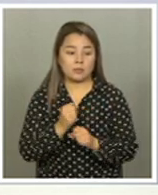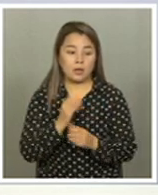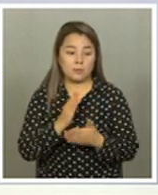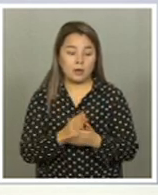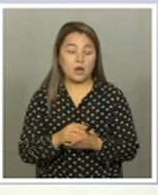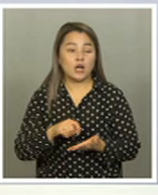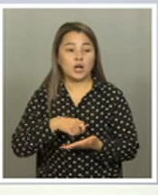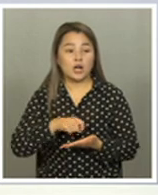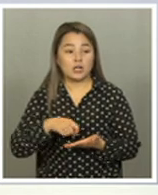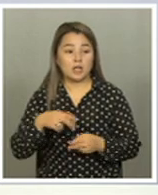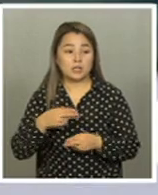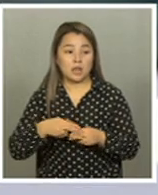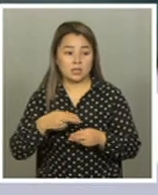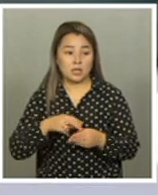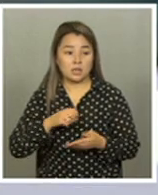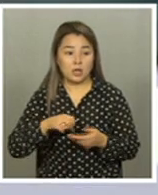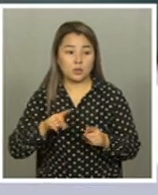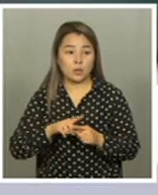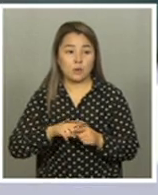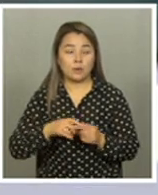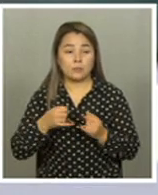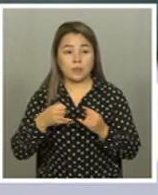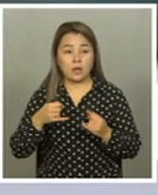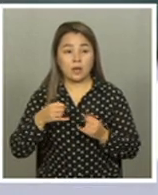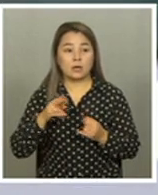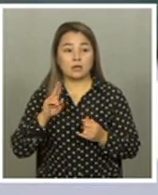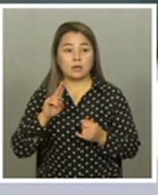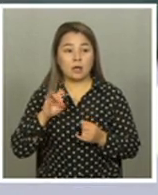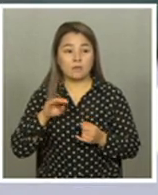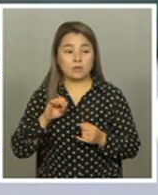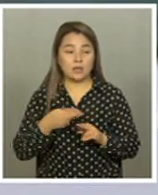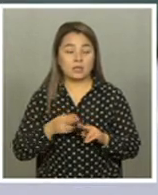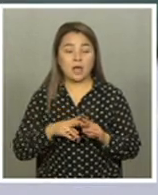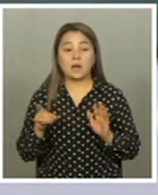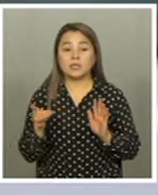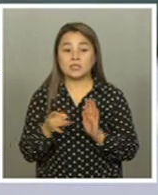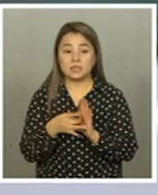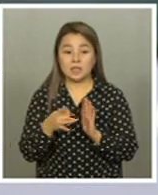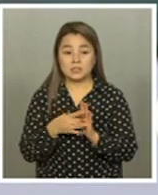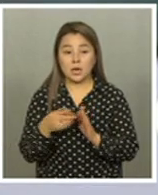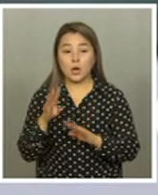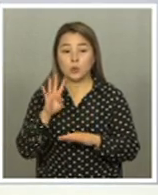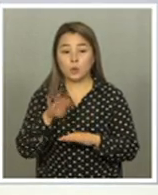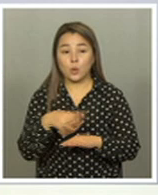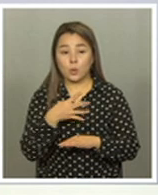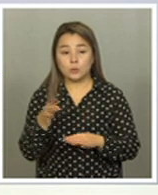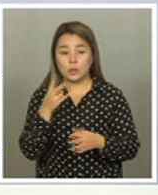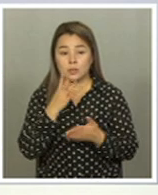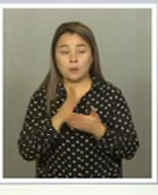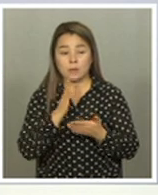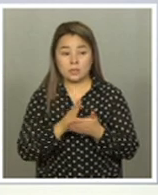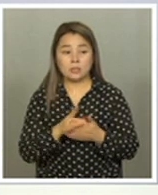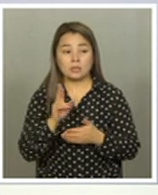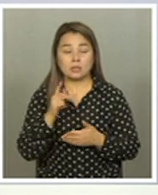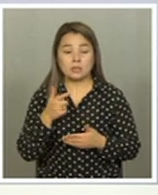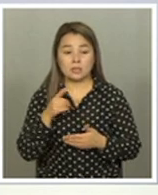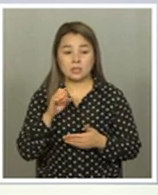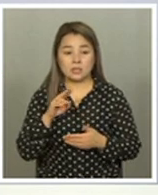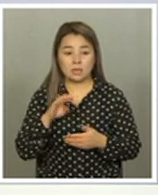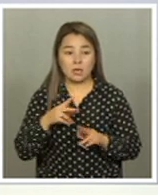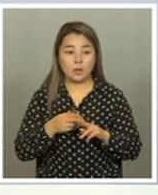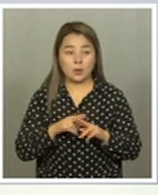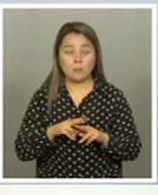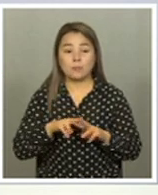қарандаштың ортасында тұратын графиттің кристалл торы. Яғни графиттің кристалл торы бірдей